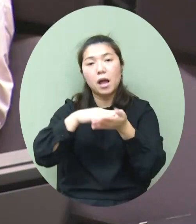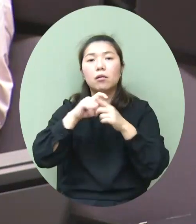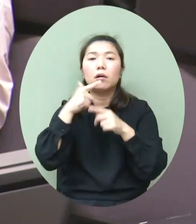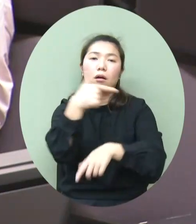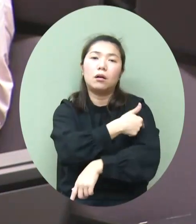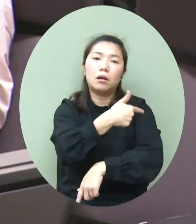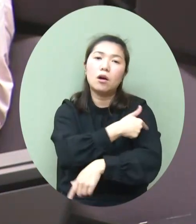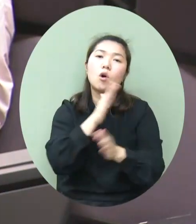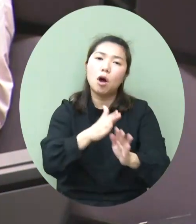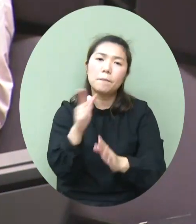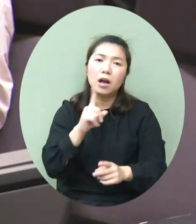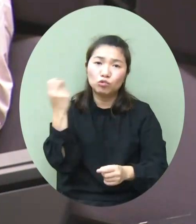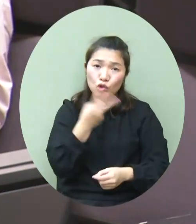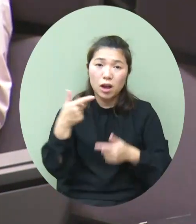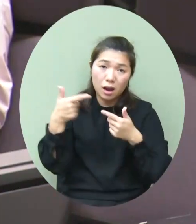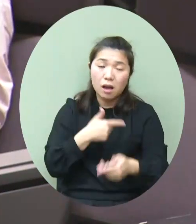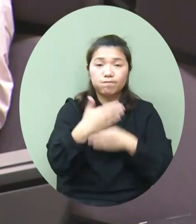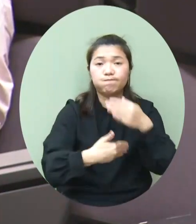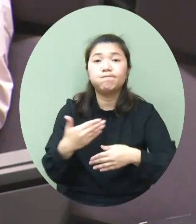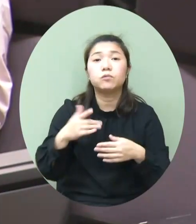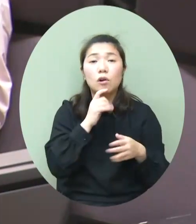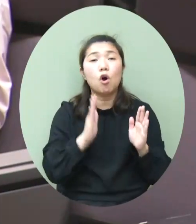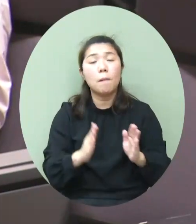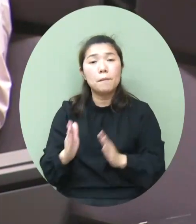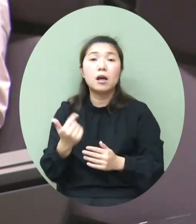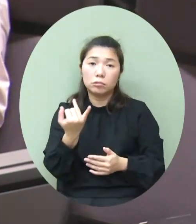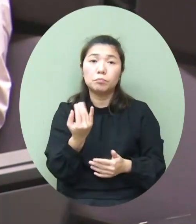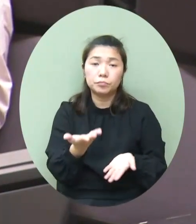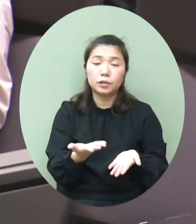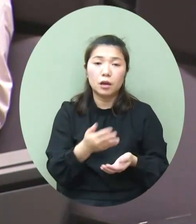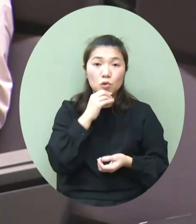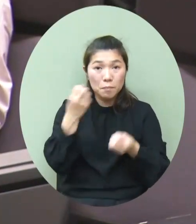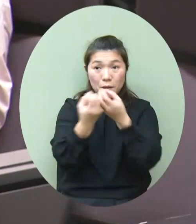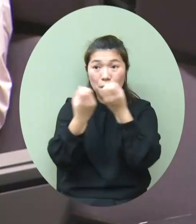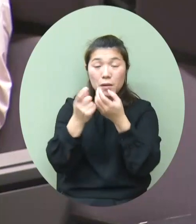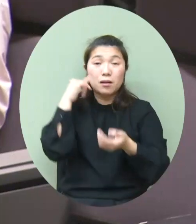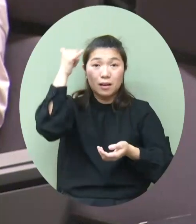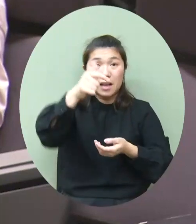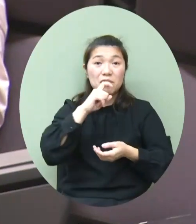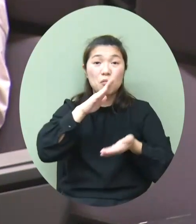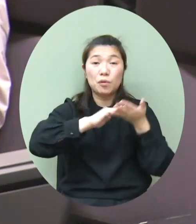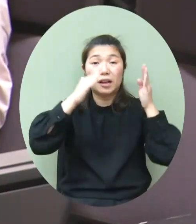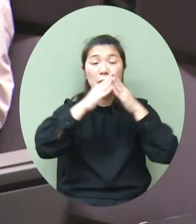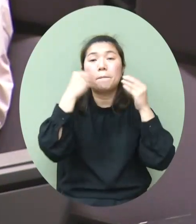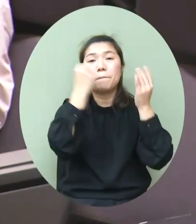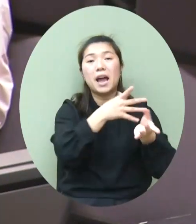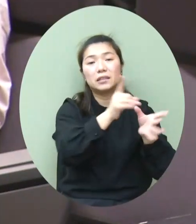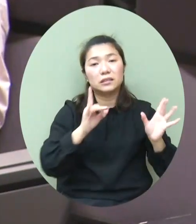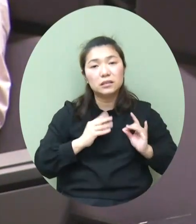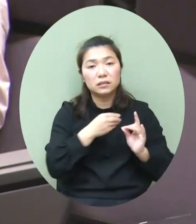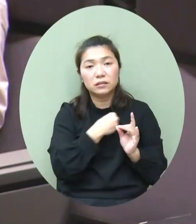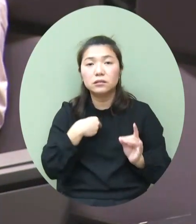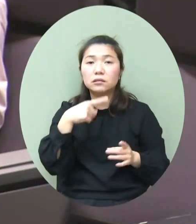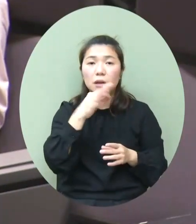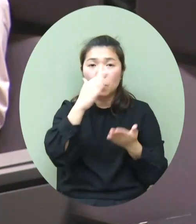发的院舍，他们接种的安排可以如常进行吗？对于 想到这些有爆发